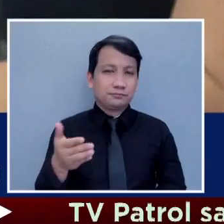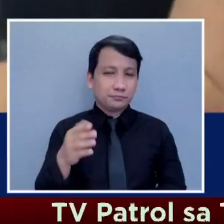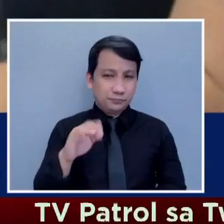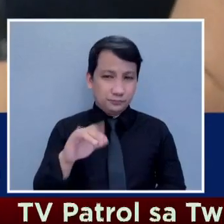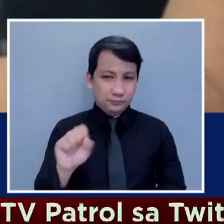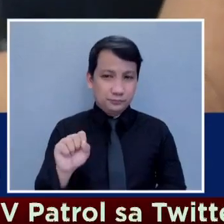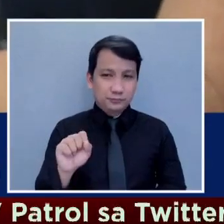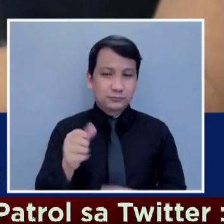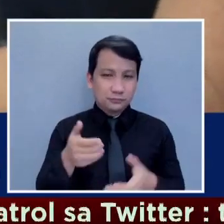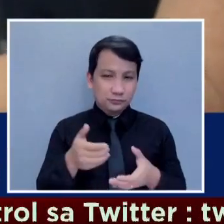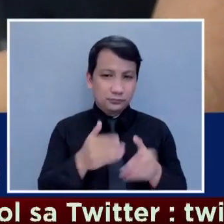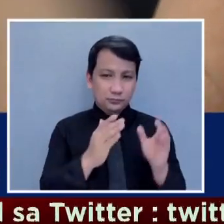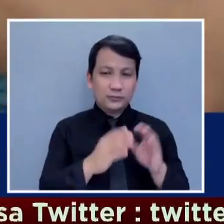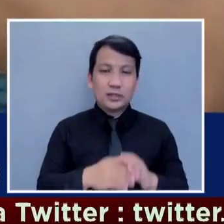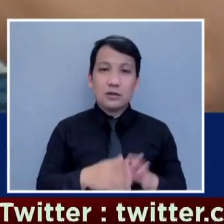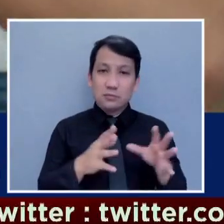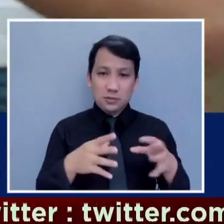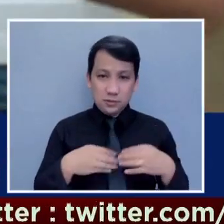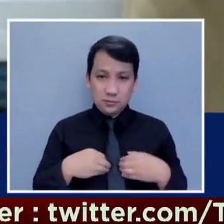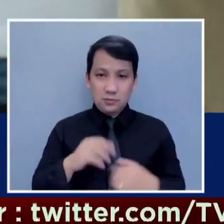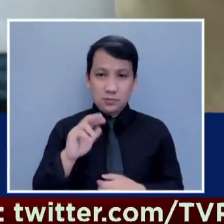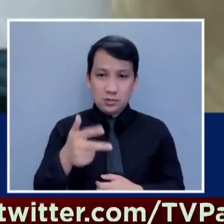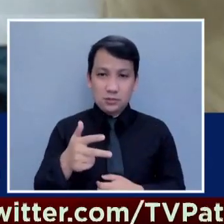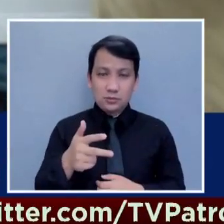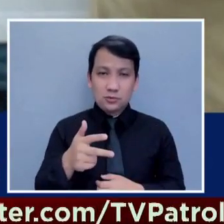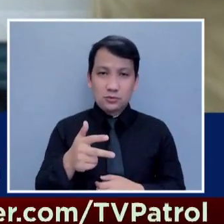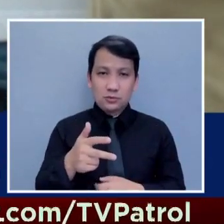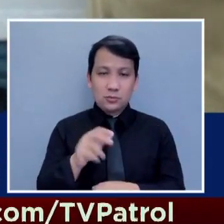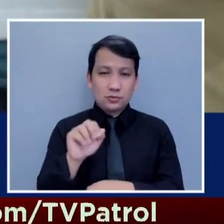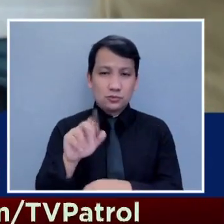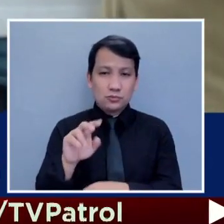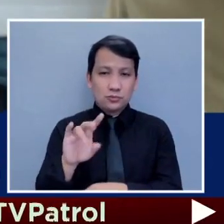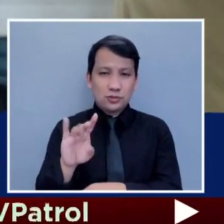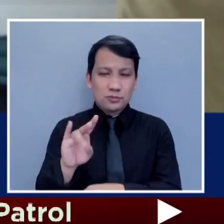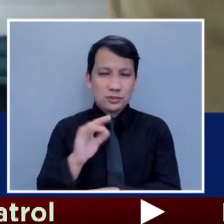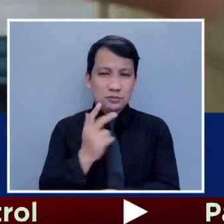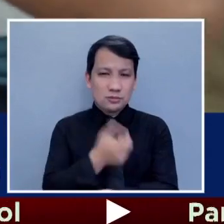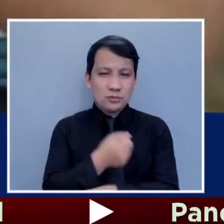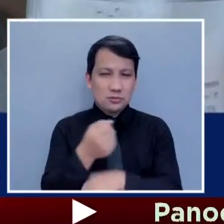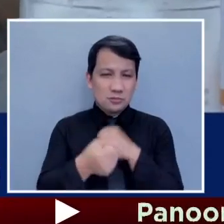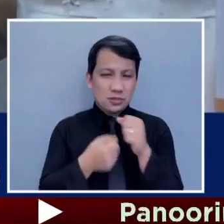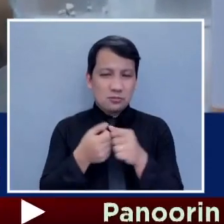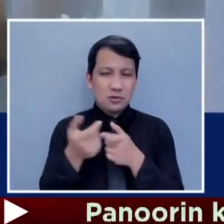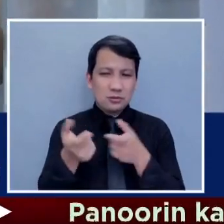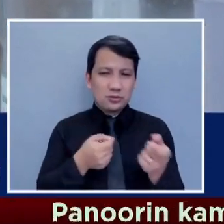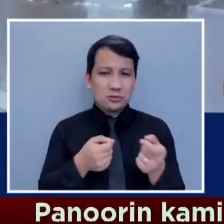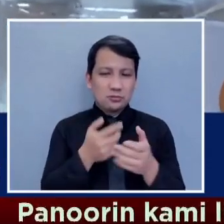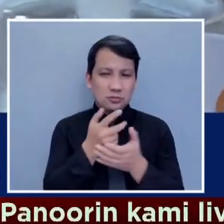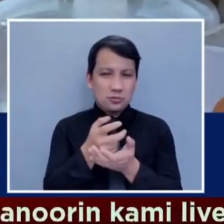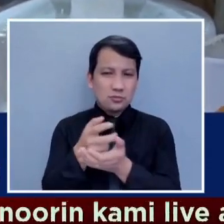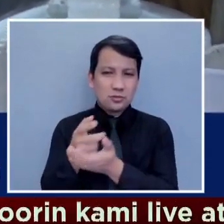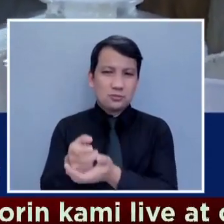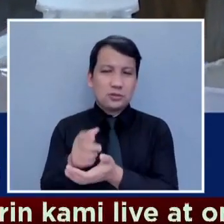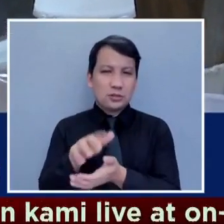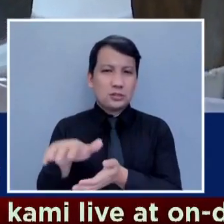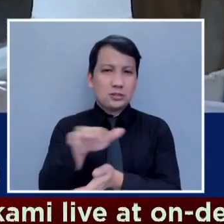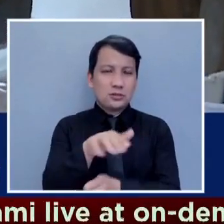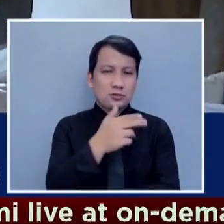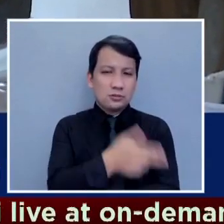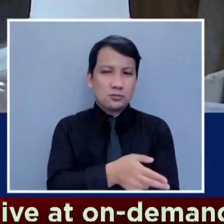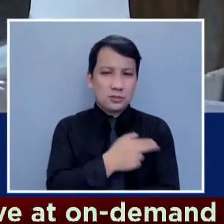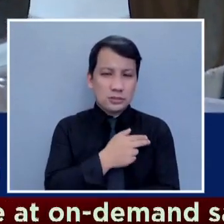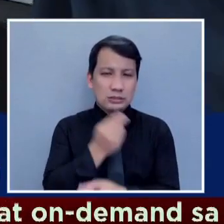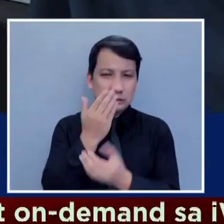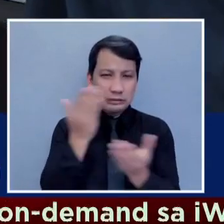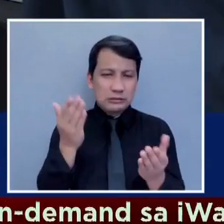lang ang pinapayagang tumanggap ng ikatlong dose sa 12 to 17 years old, isasagawa muna ang pagbabakuna nito sa hospital-based COVID